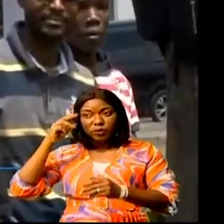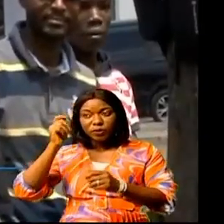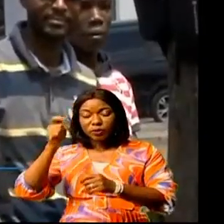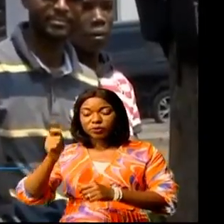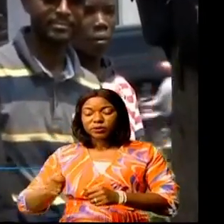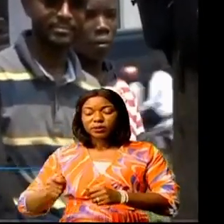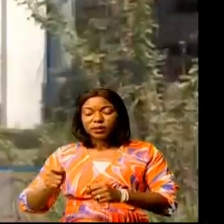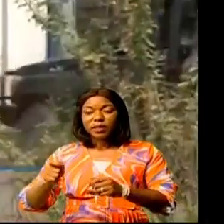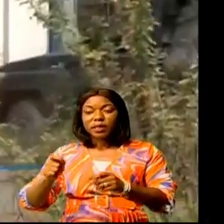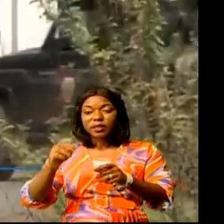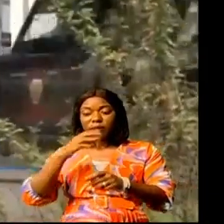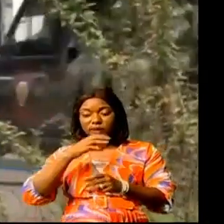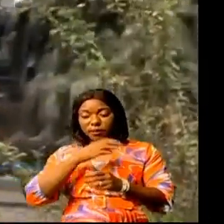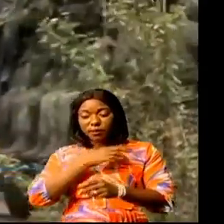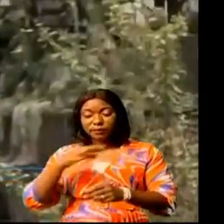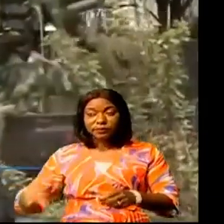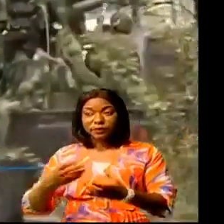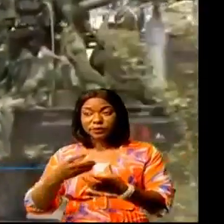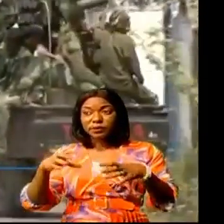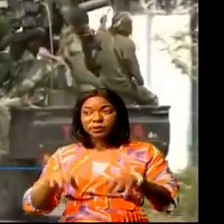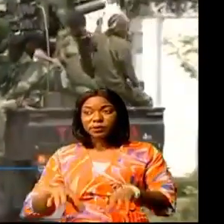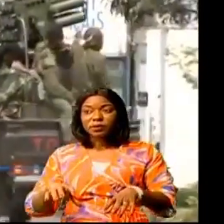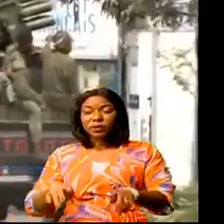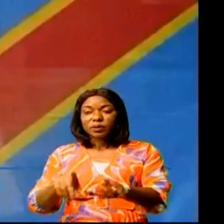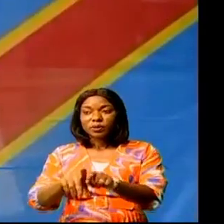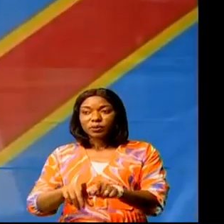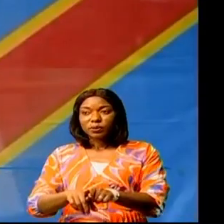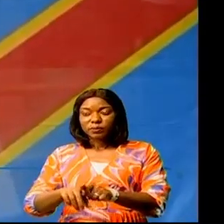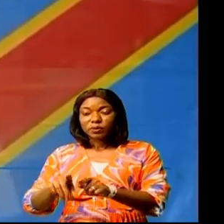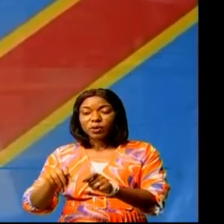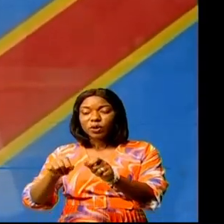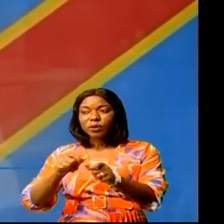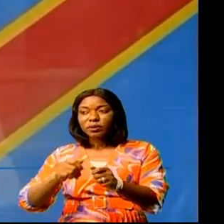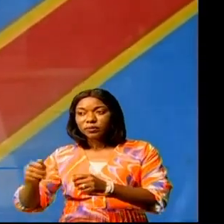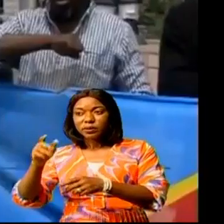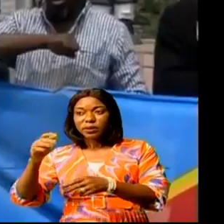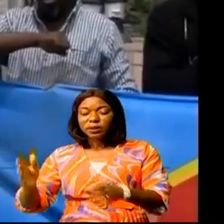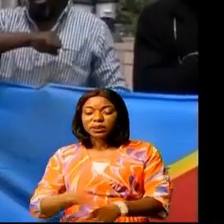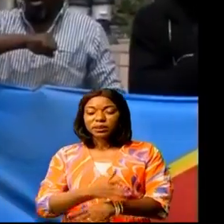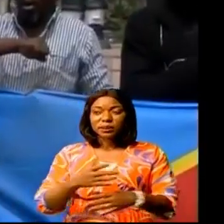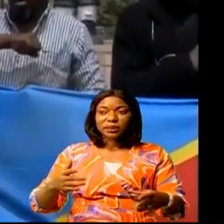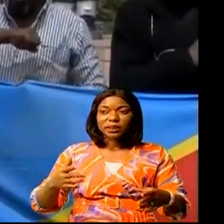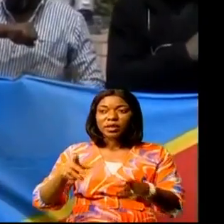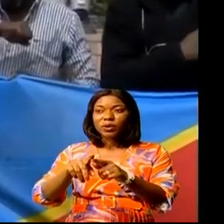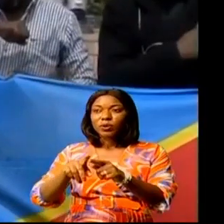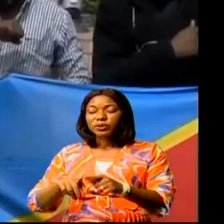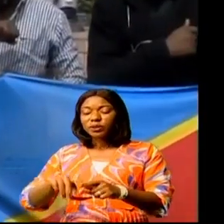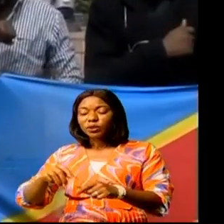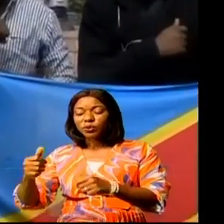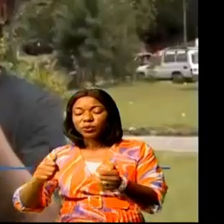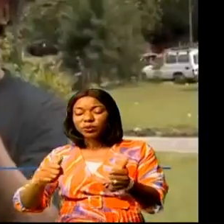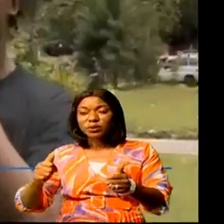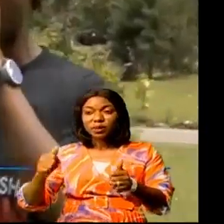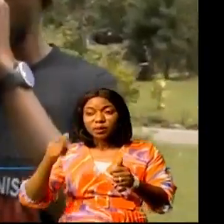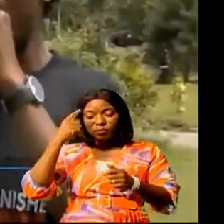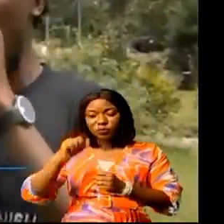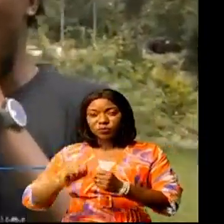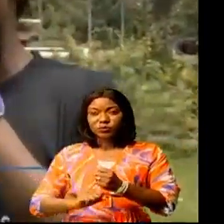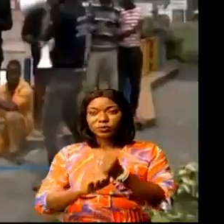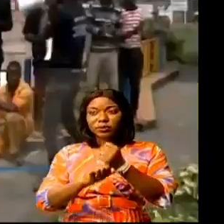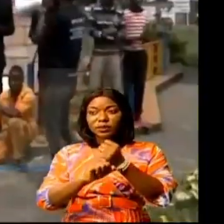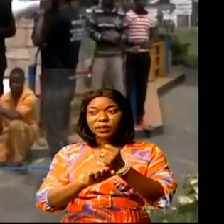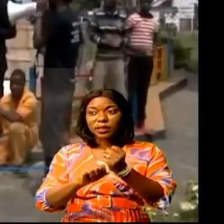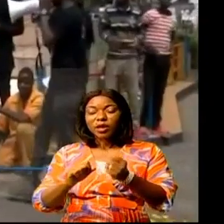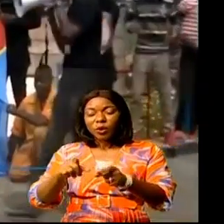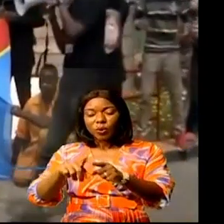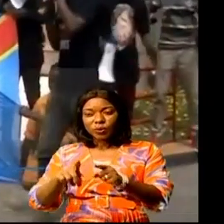République démocratique du Congo qui se battent sur différents fronts. Ils y ont chanté l'hymne national et autres chants pour souligner leur